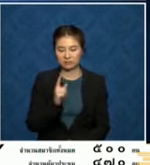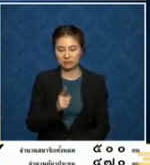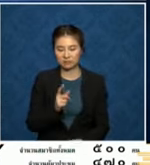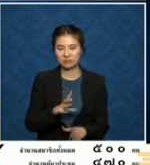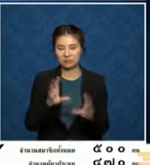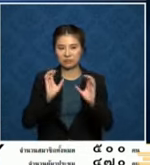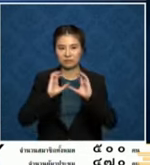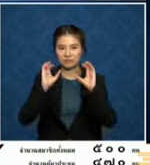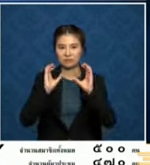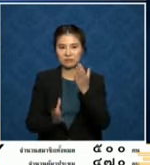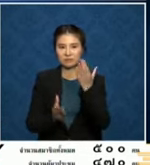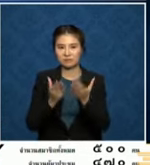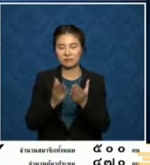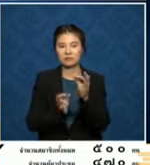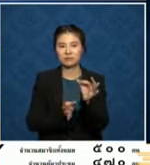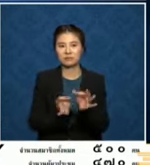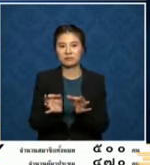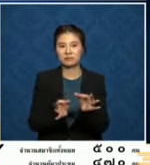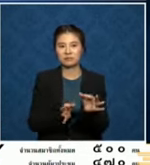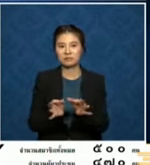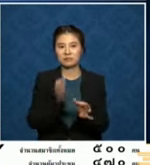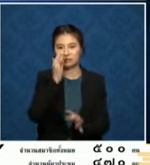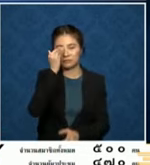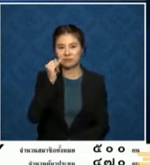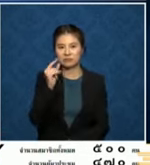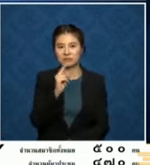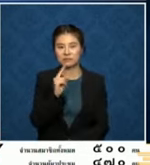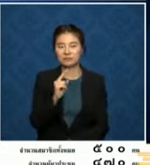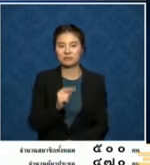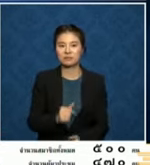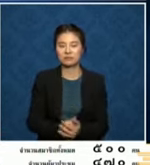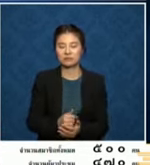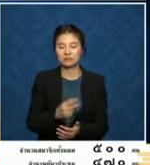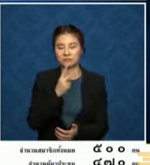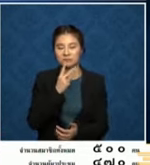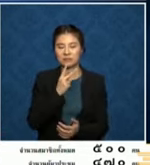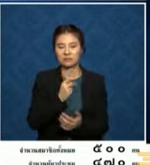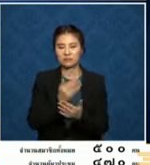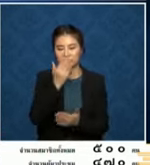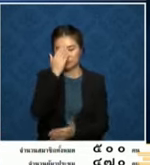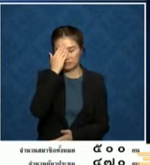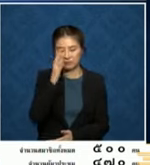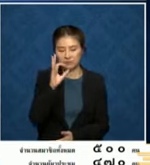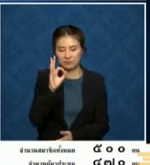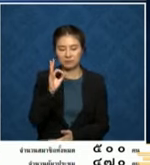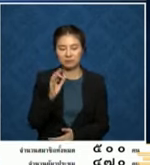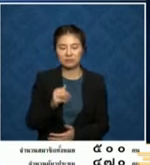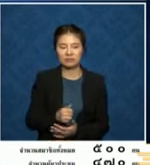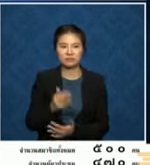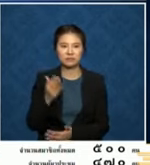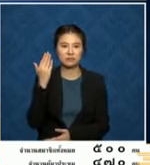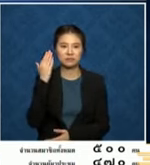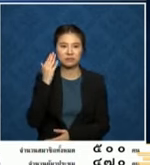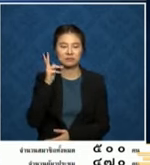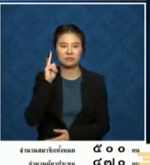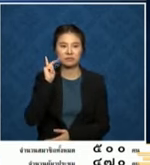ว่ายังไงก็ชี้แจงมานะครับเพราะว่าผมจะให้ดูหน้าที่9ซึ่งผมก็เคยให้ข่าวไปแล้ว